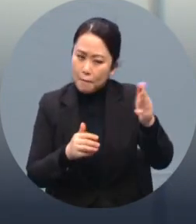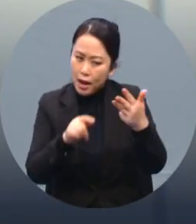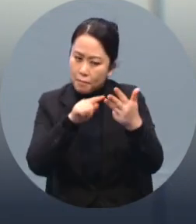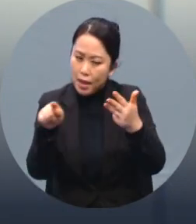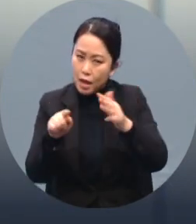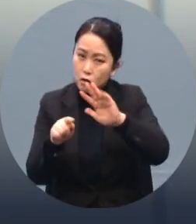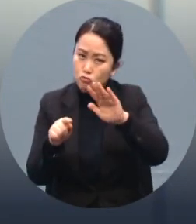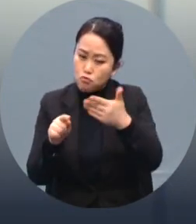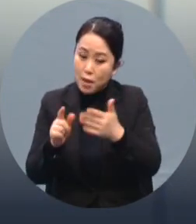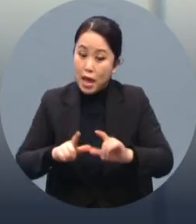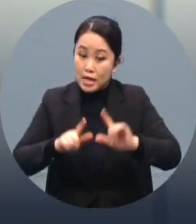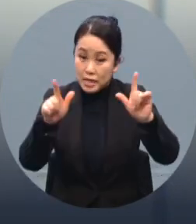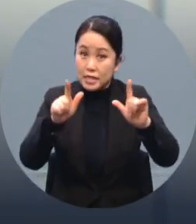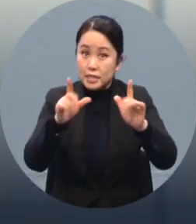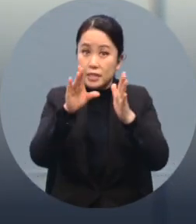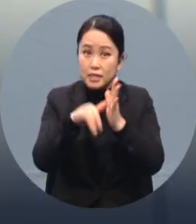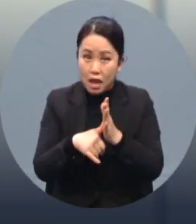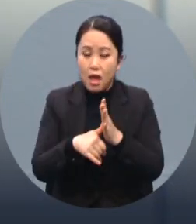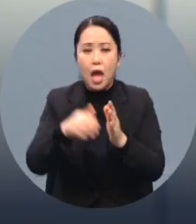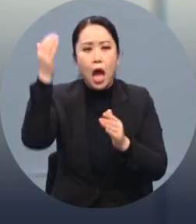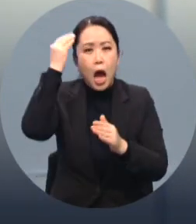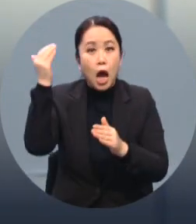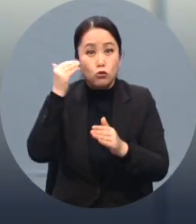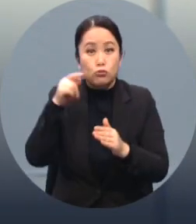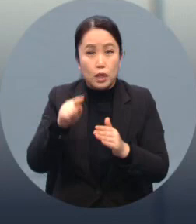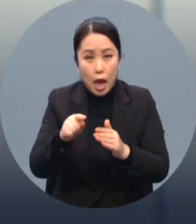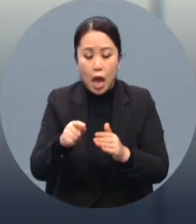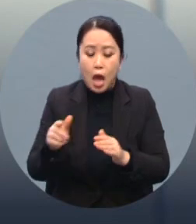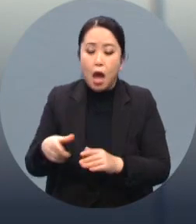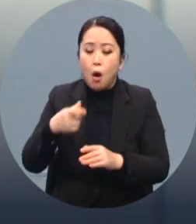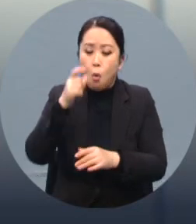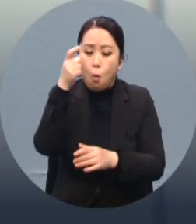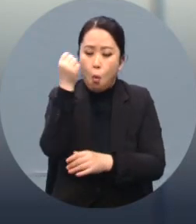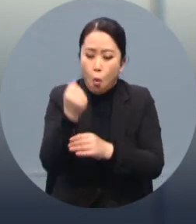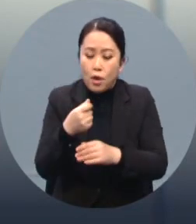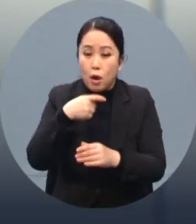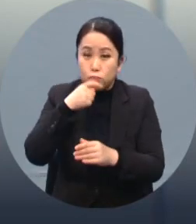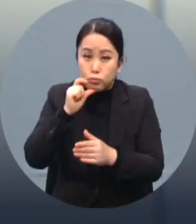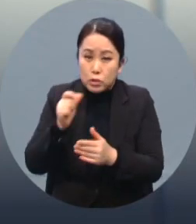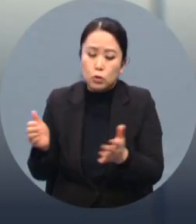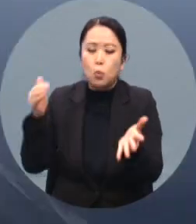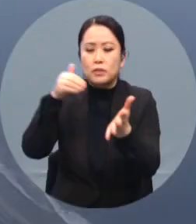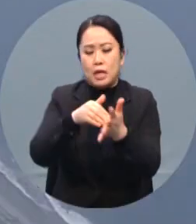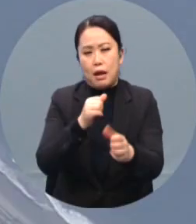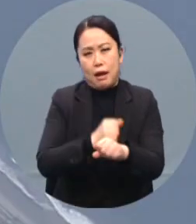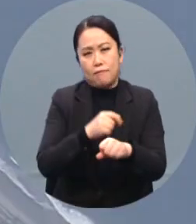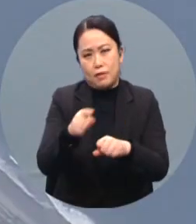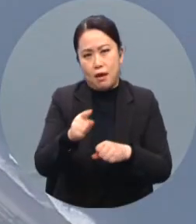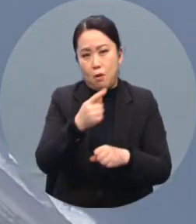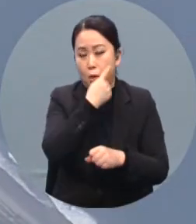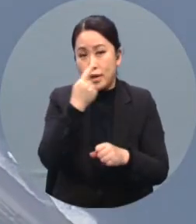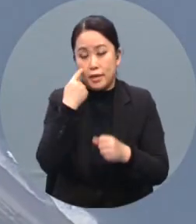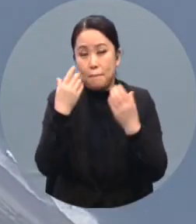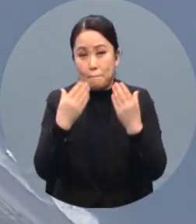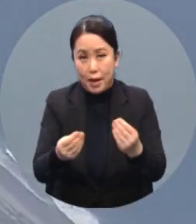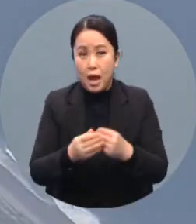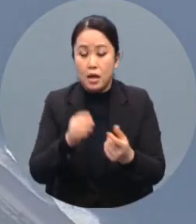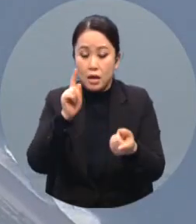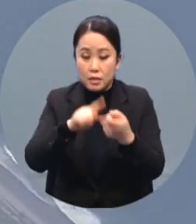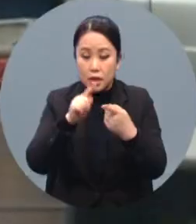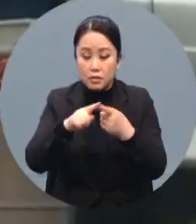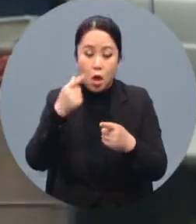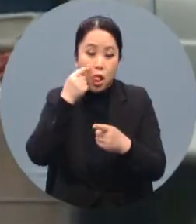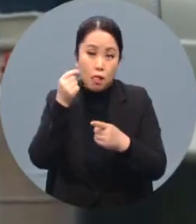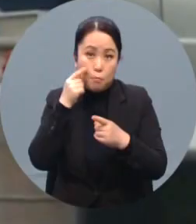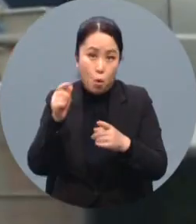대한민국의 배타적 경제 수역에 그 해양 방류수가 도달한다는 게 확인이 됐습니다. 이에 대해 도쿄전력 측은